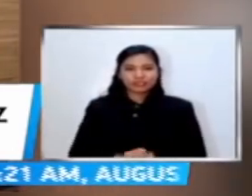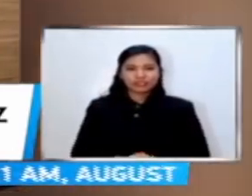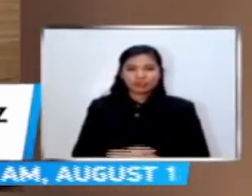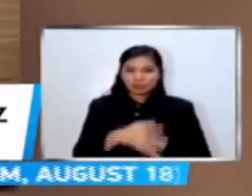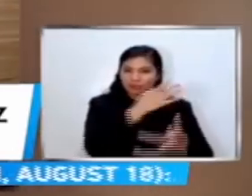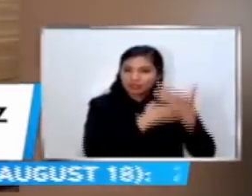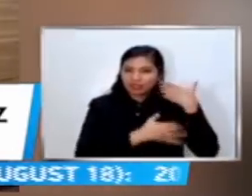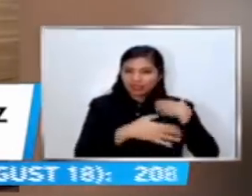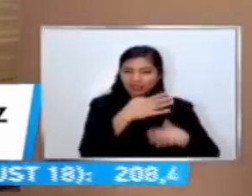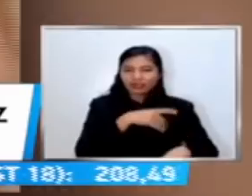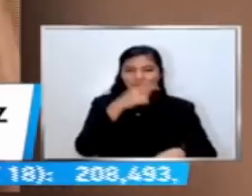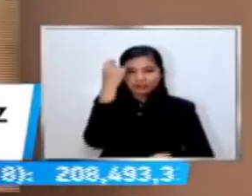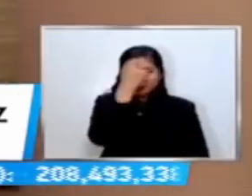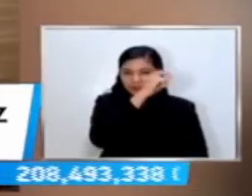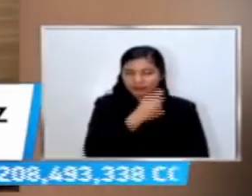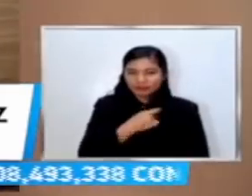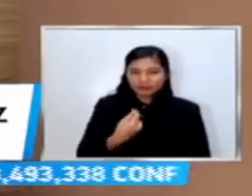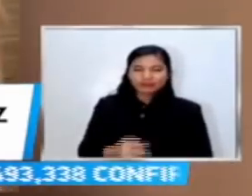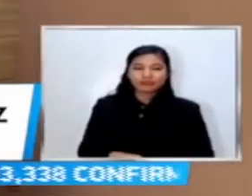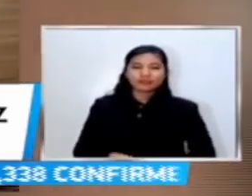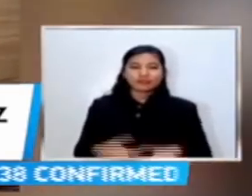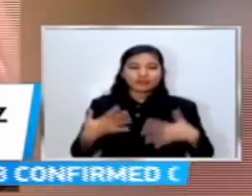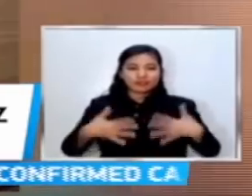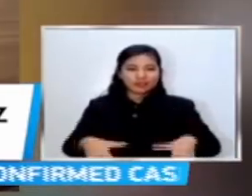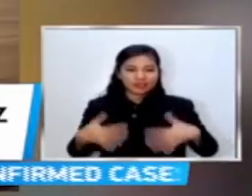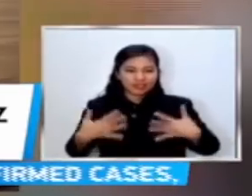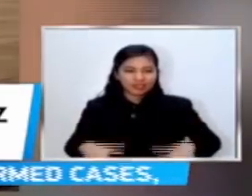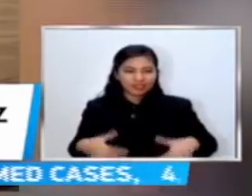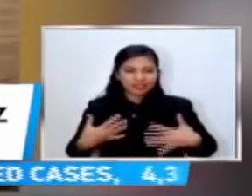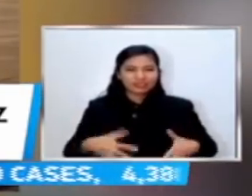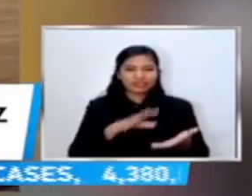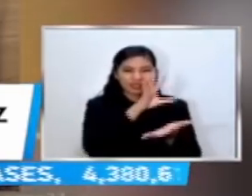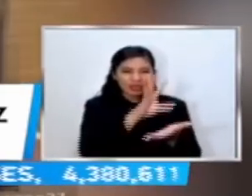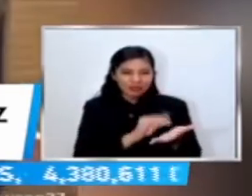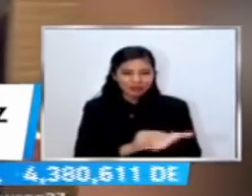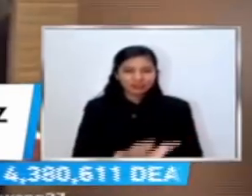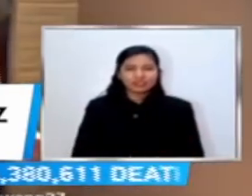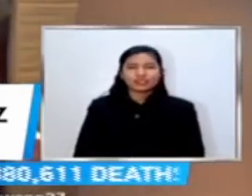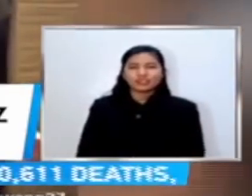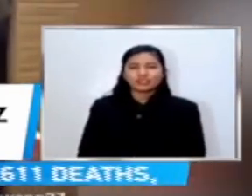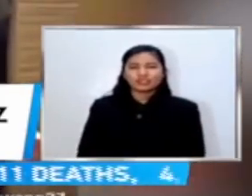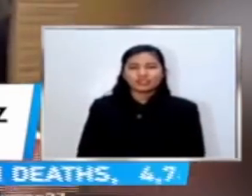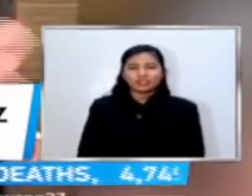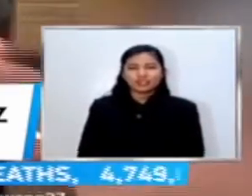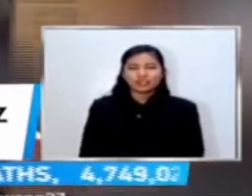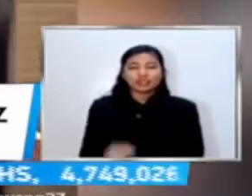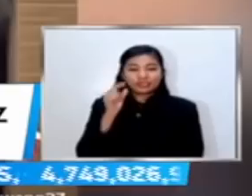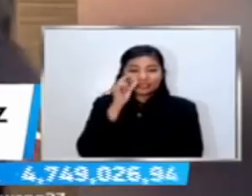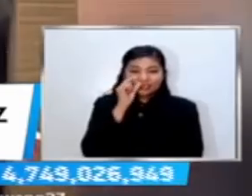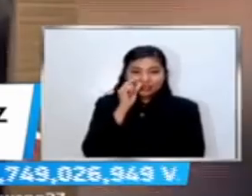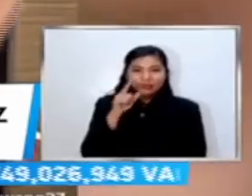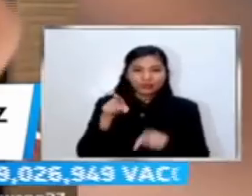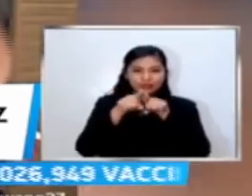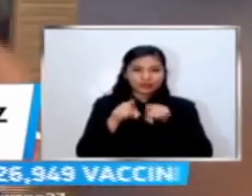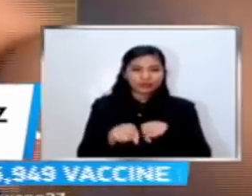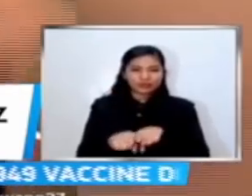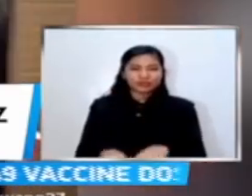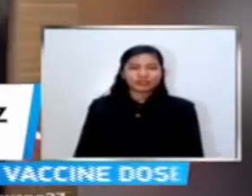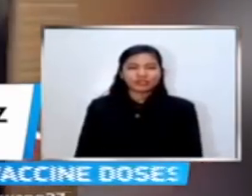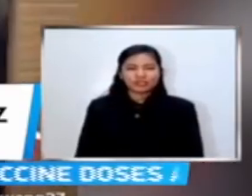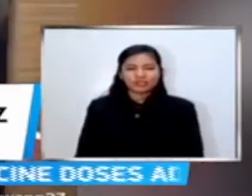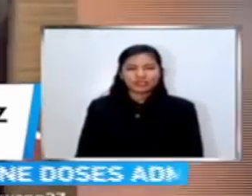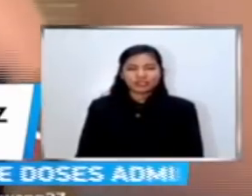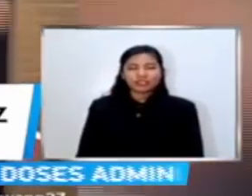makeup, hanggang outfit ni Madame Inutz ha? Achieve din ang hikaw sa ilong. Chika ni Pokwang, yan daw ang nagagawa